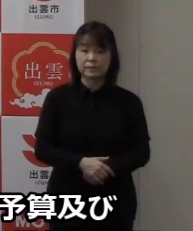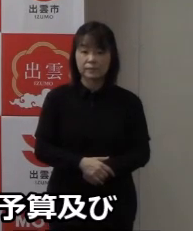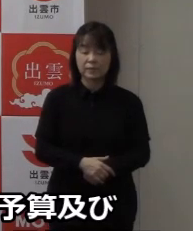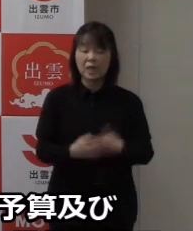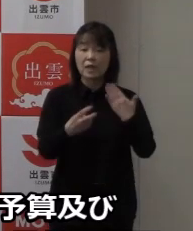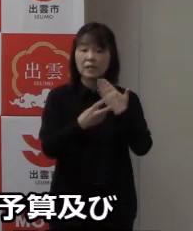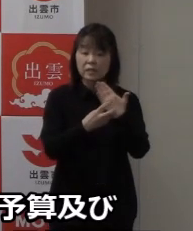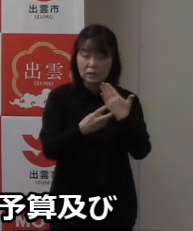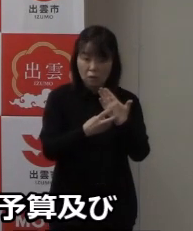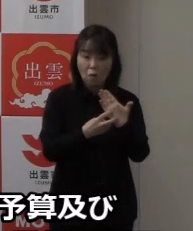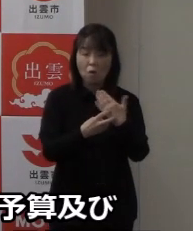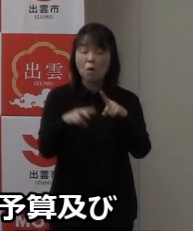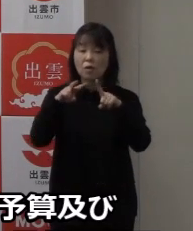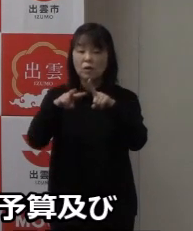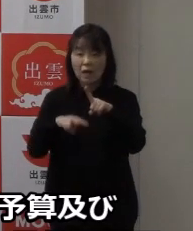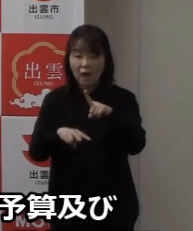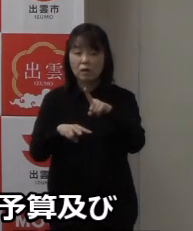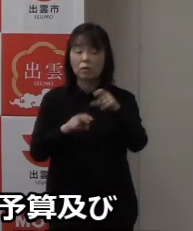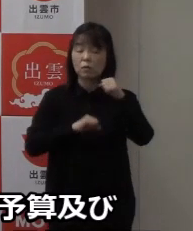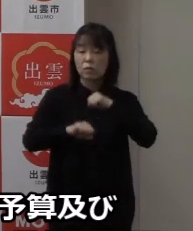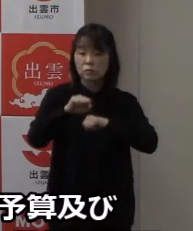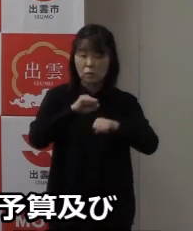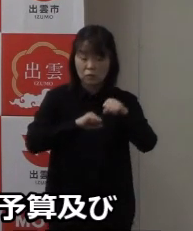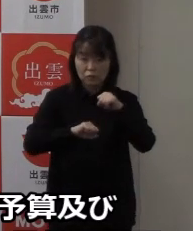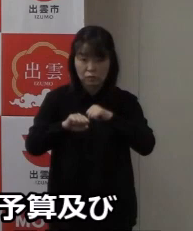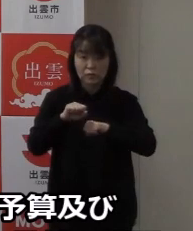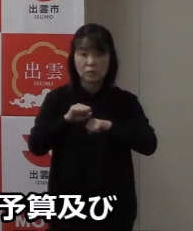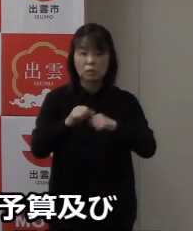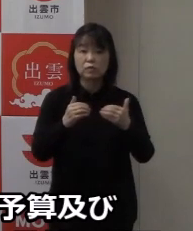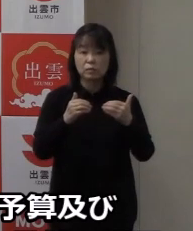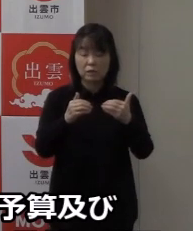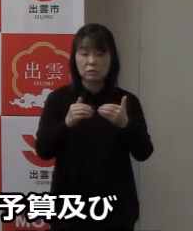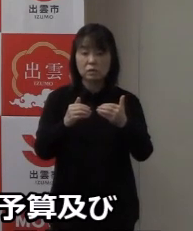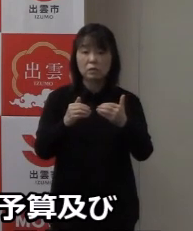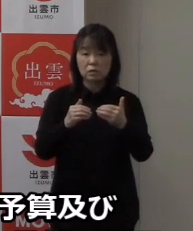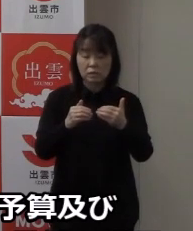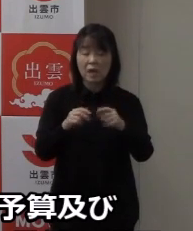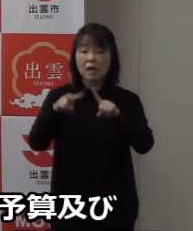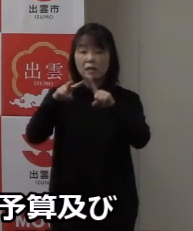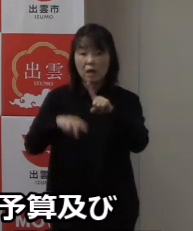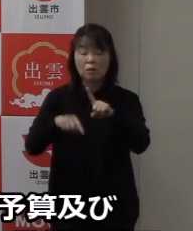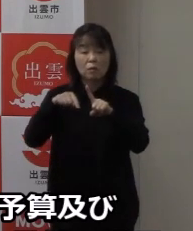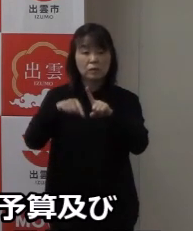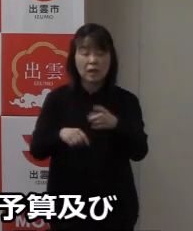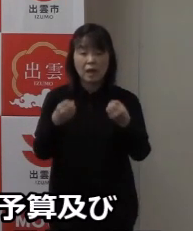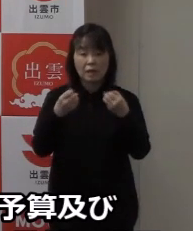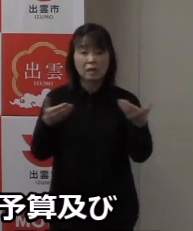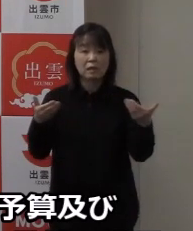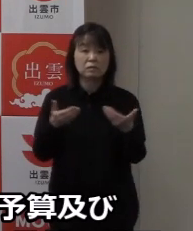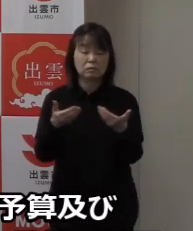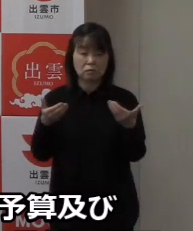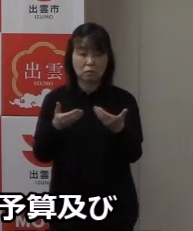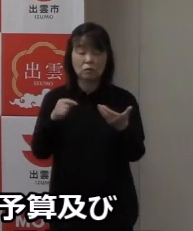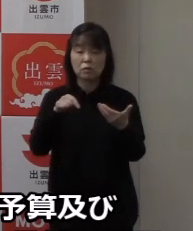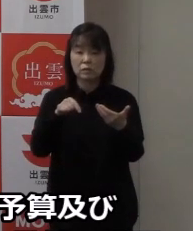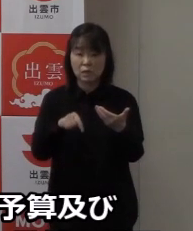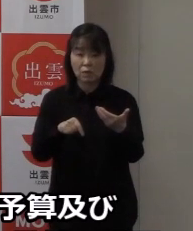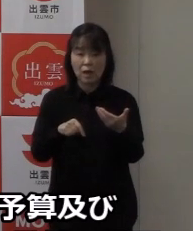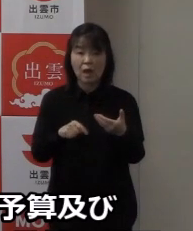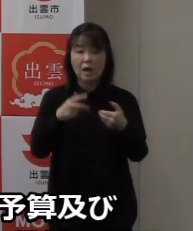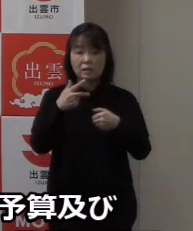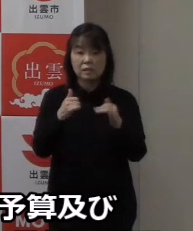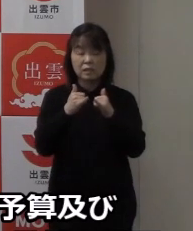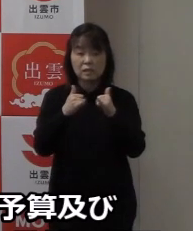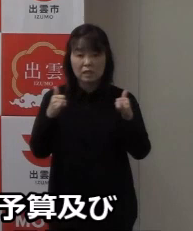医療分野また介護分野で取り組みをしてまいりますが、介護分野では、新規事業といたしまして、市民貢